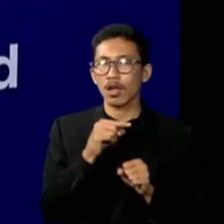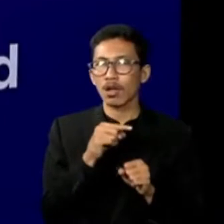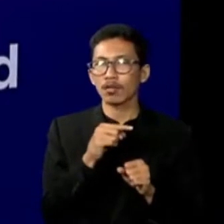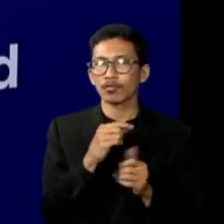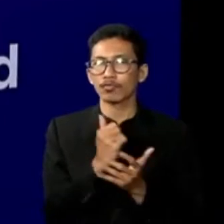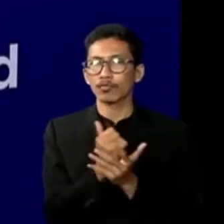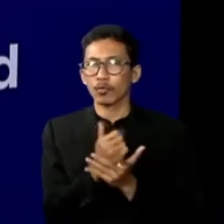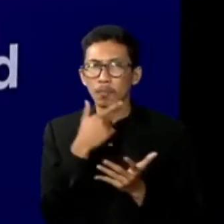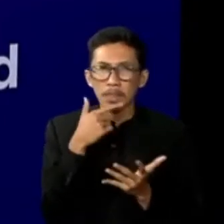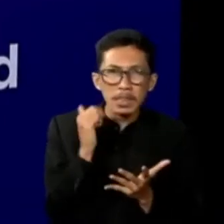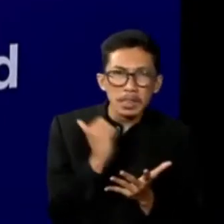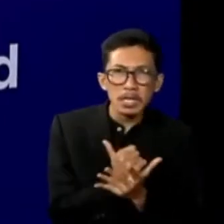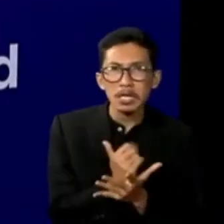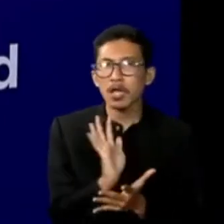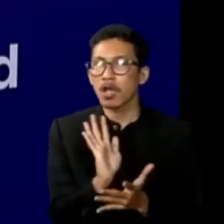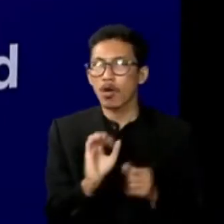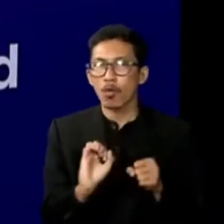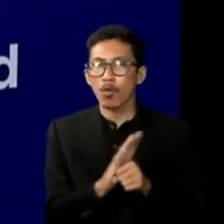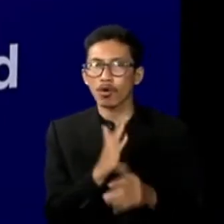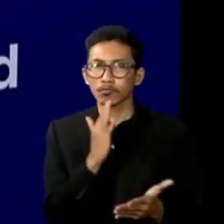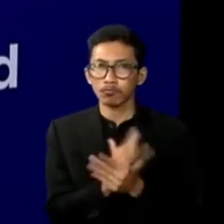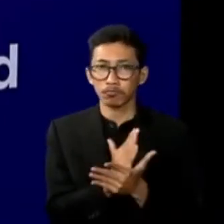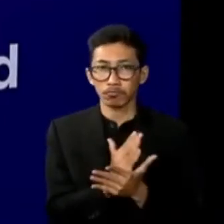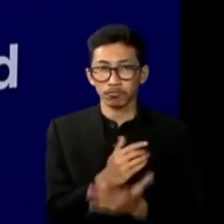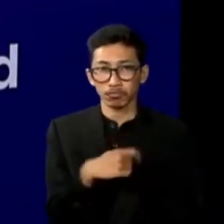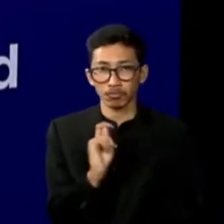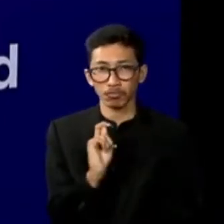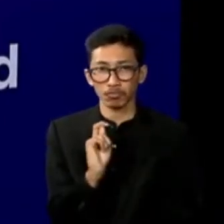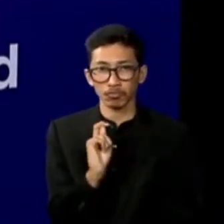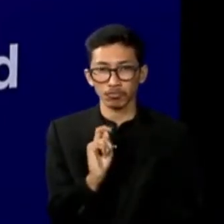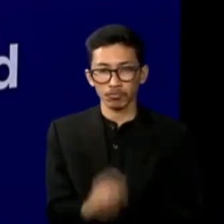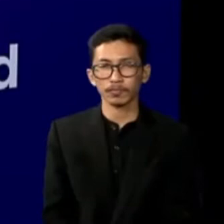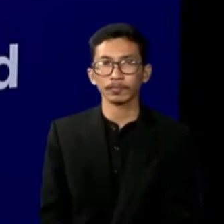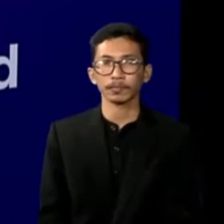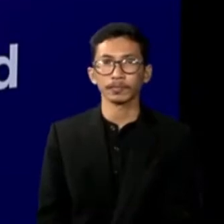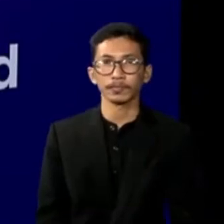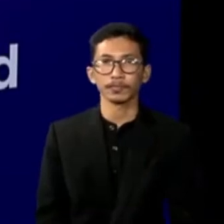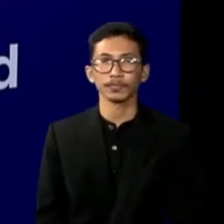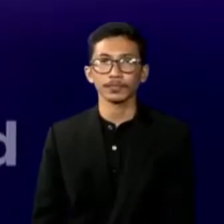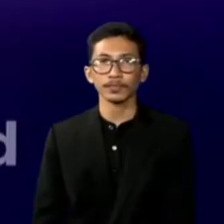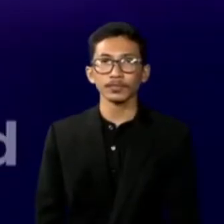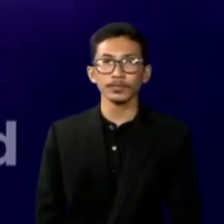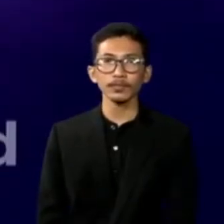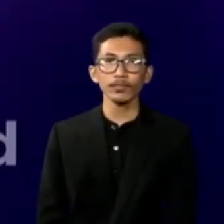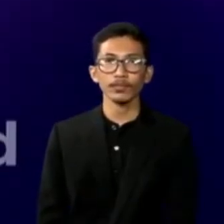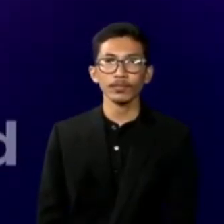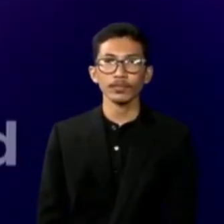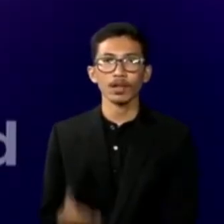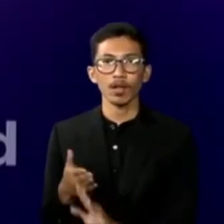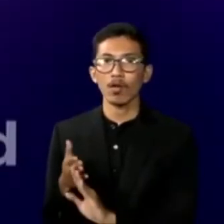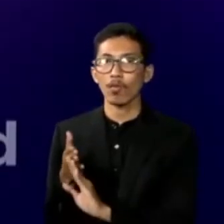dari pelaksanaan testing ini untuk memutus rantai penularan coffee 19 dia Hai jadi dia kali dengan